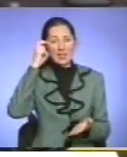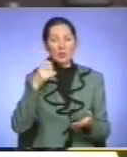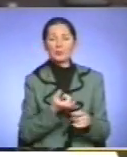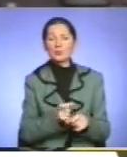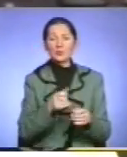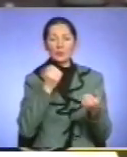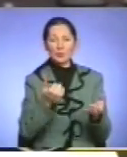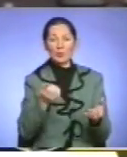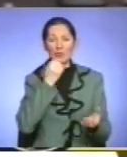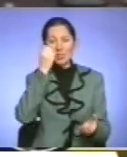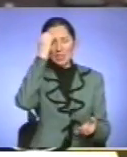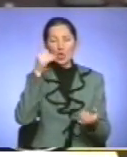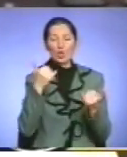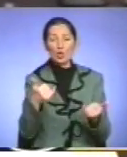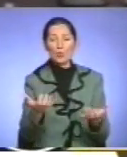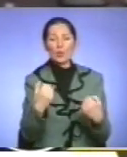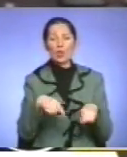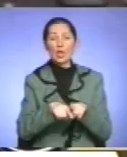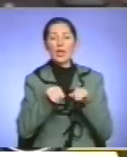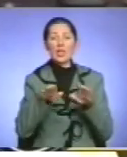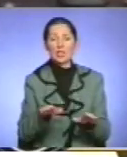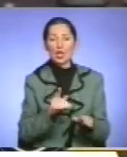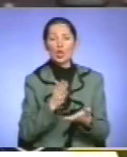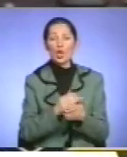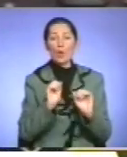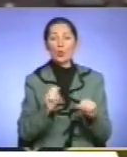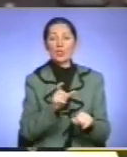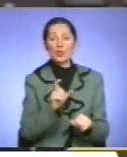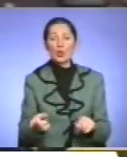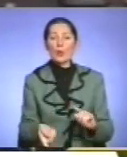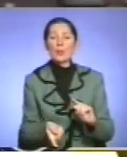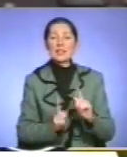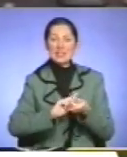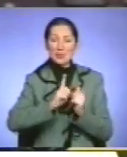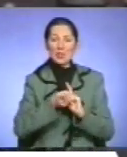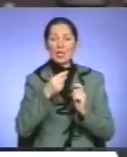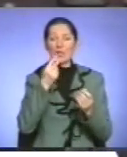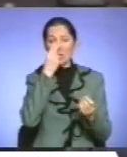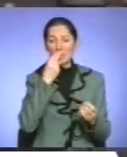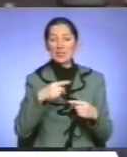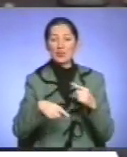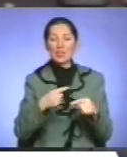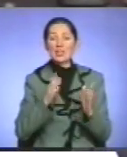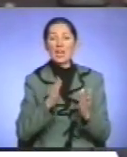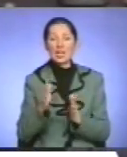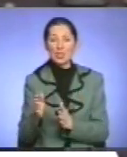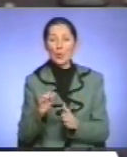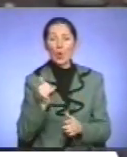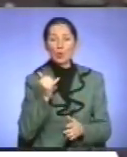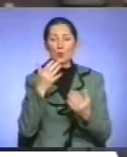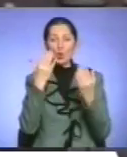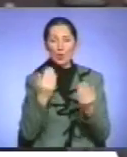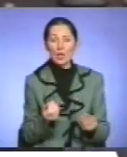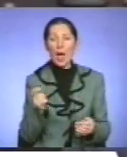рішення урядом, що є можливість сьогодні змінити звичний режим, який суботнього дня,